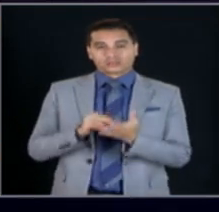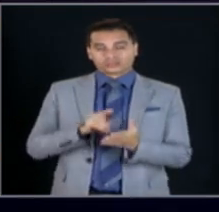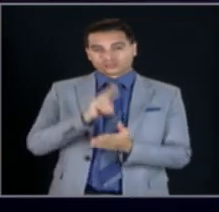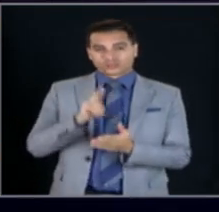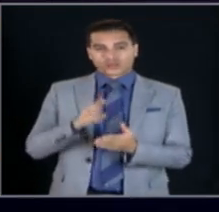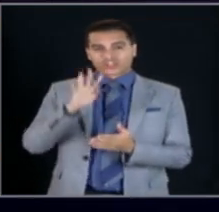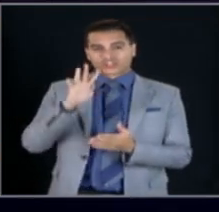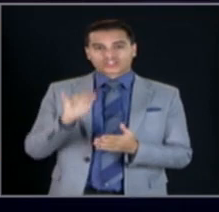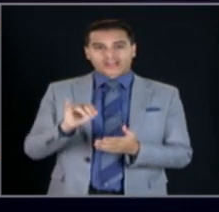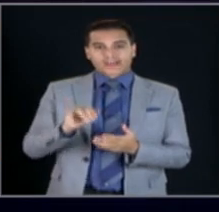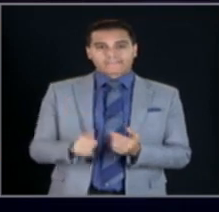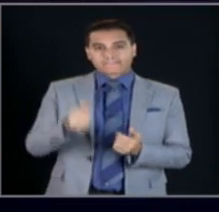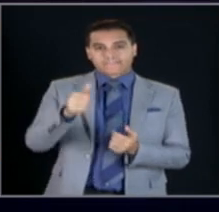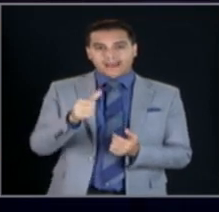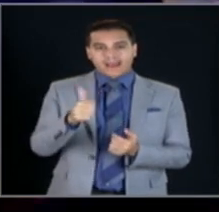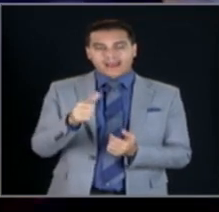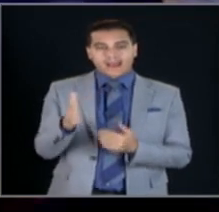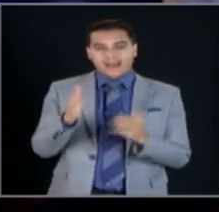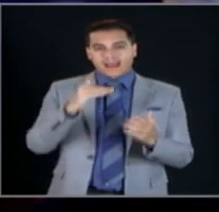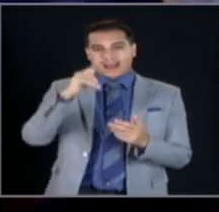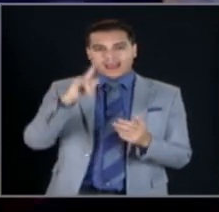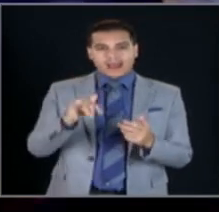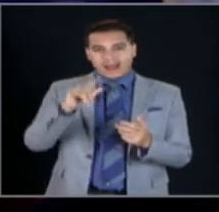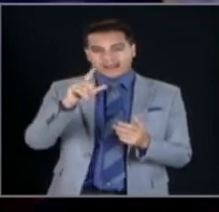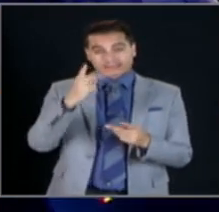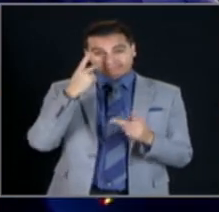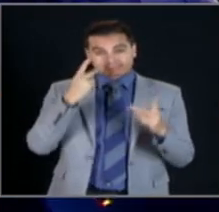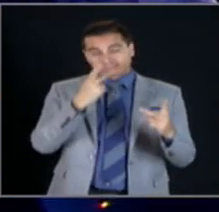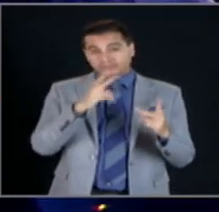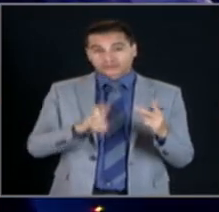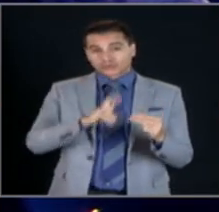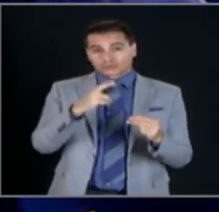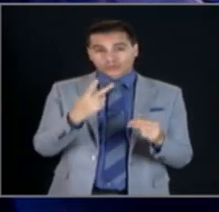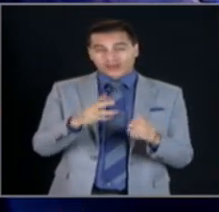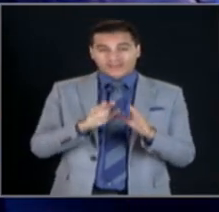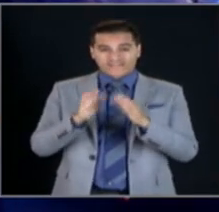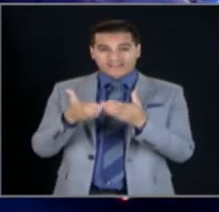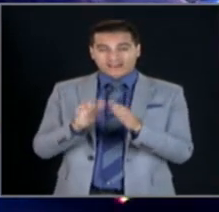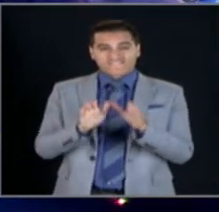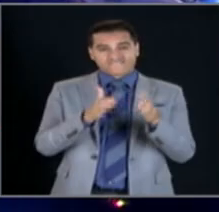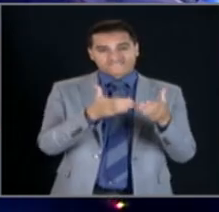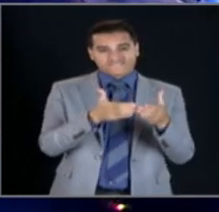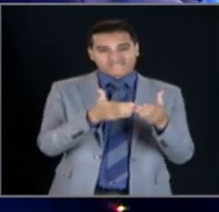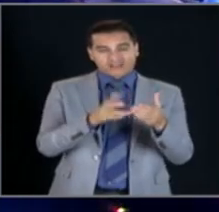شيماء خليل اتفضلي يا شيماء هيبقى عندنا سؤالين لكل فريق